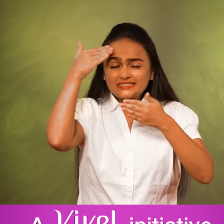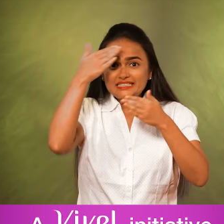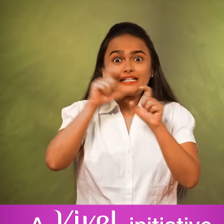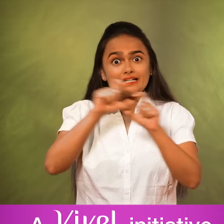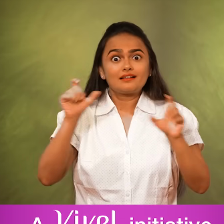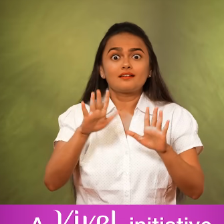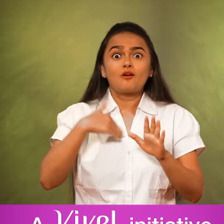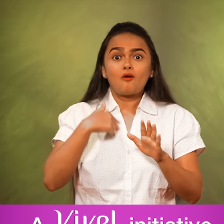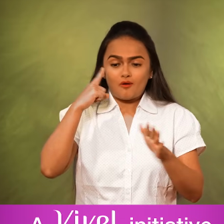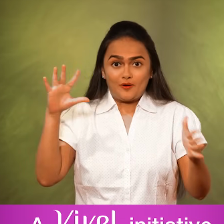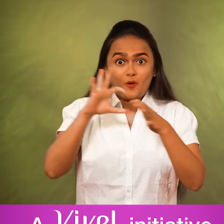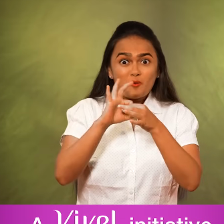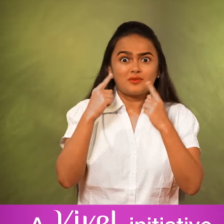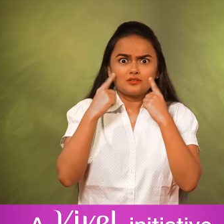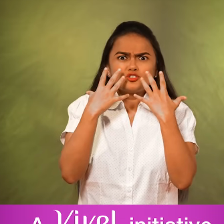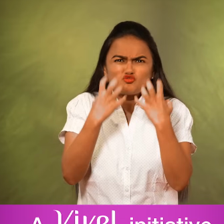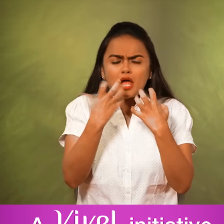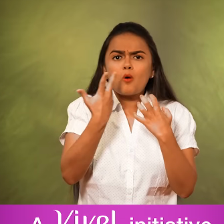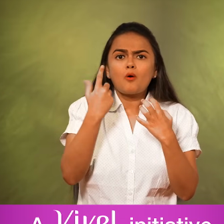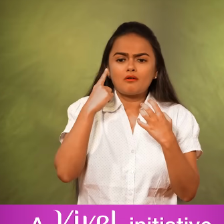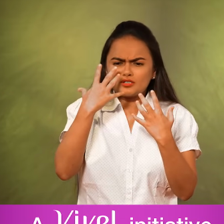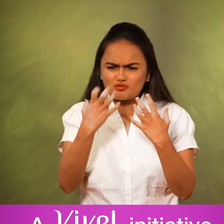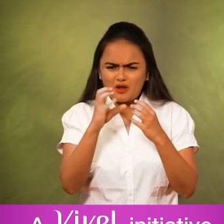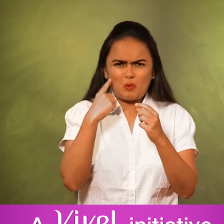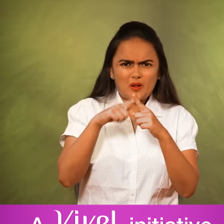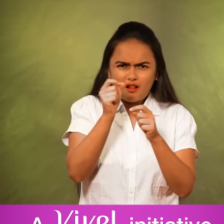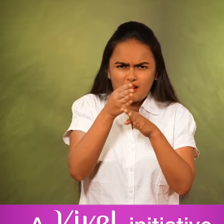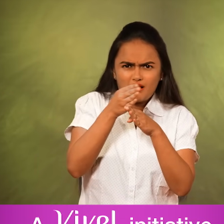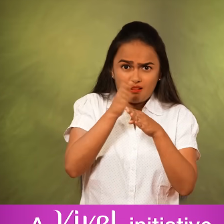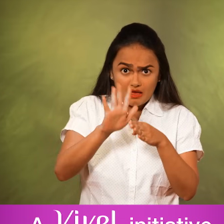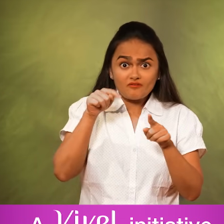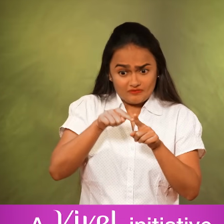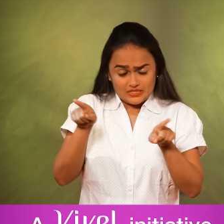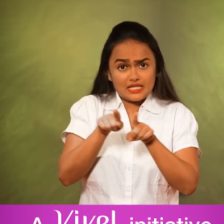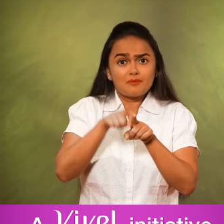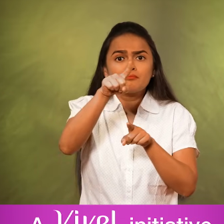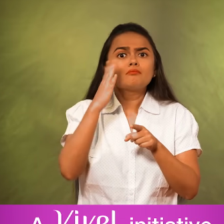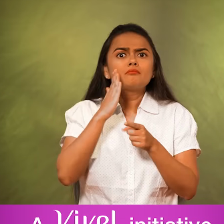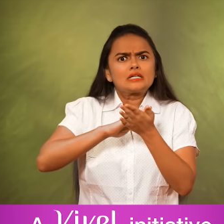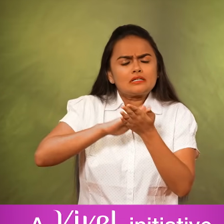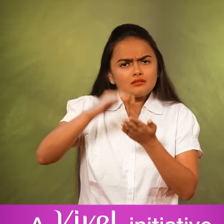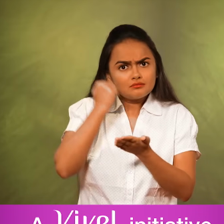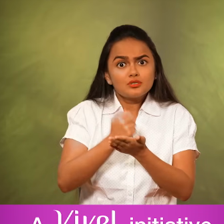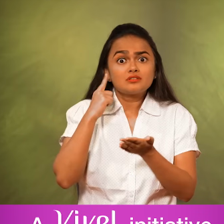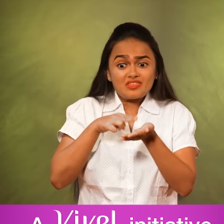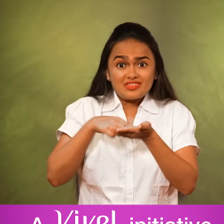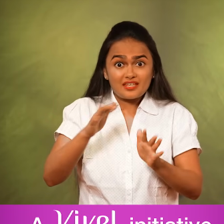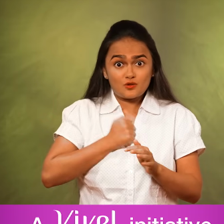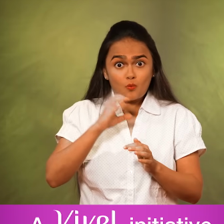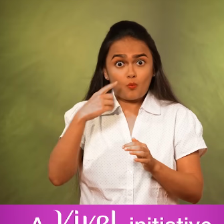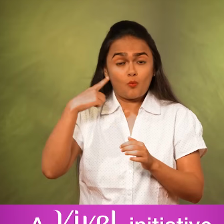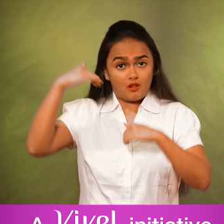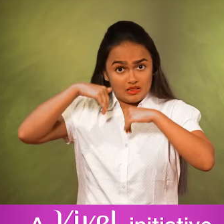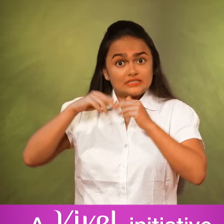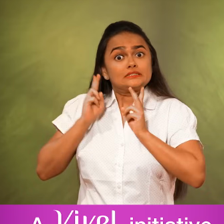rub it properly into my skin. तो जिनकी भी मेरी तरह ना combination to dry skin है, मतलब थोड़ी ज्यादा dry है, वो लोग ऐसे ही cleansers